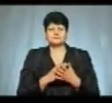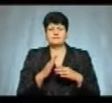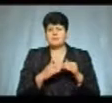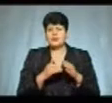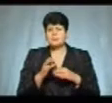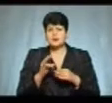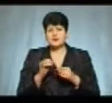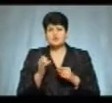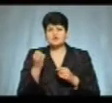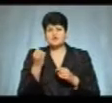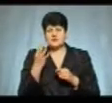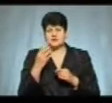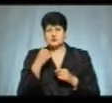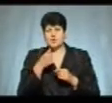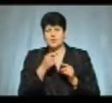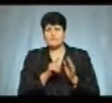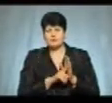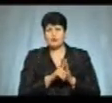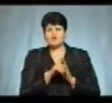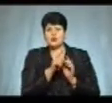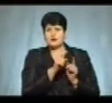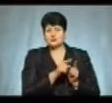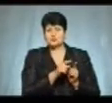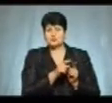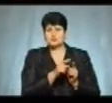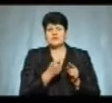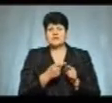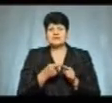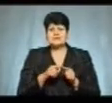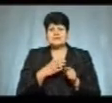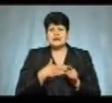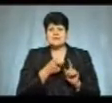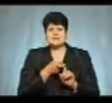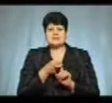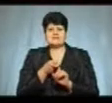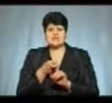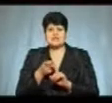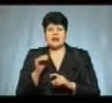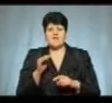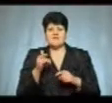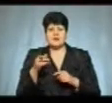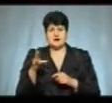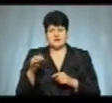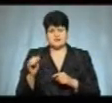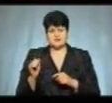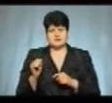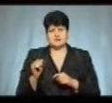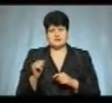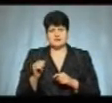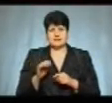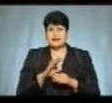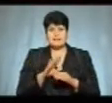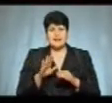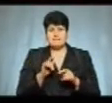практично з 2014 року, від початку, ці наші зв'язки, контакти з афганцями на непідконтрольній